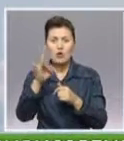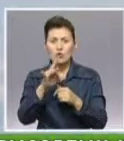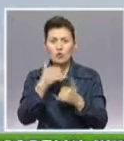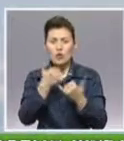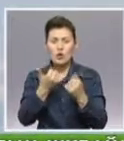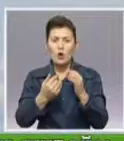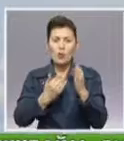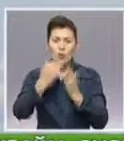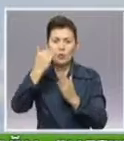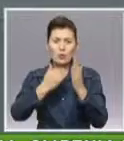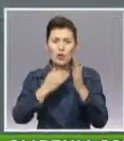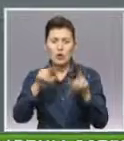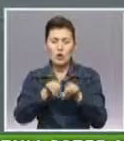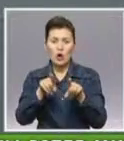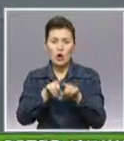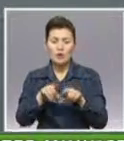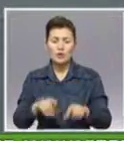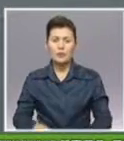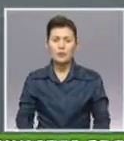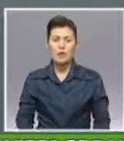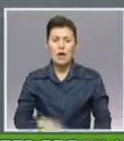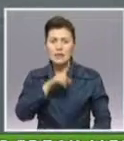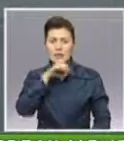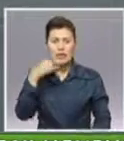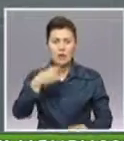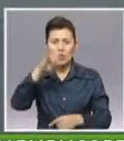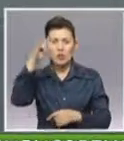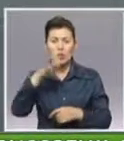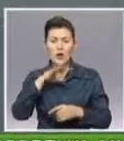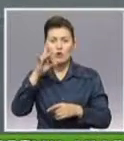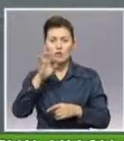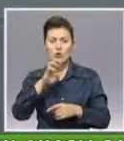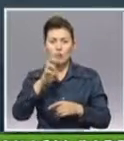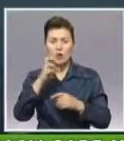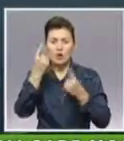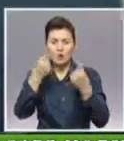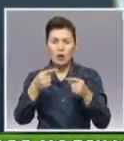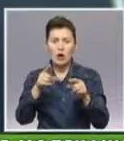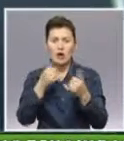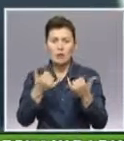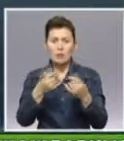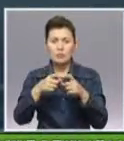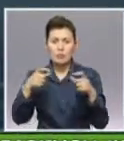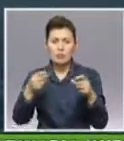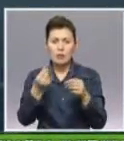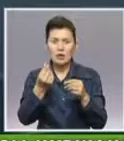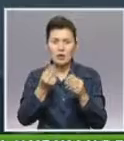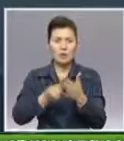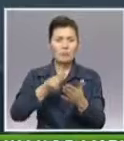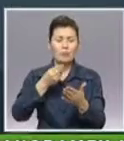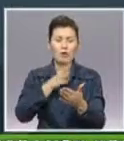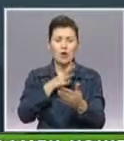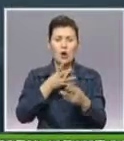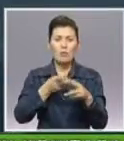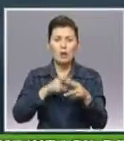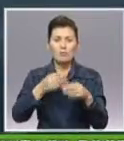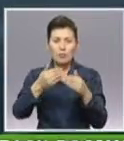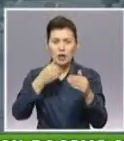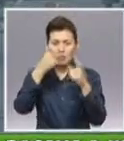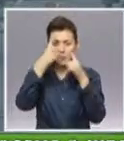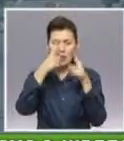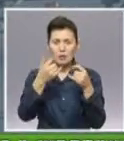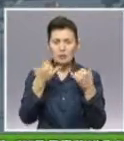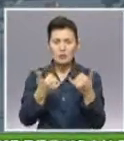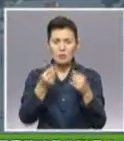бір өсіп, бір құлап жатыр. Ресейлік әуе тасымалдаушылар рубльдің құнсыздануына байланысты билеттер бағасын қымбаттатпақ. Алдын ала мәліметтер